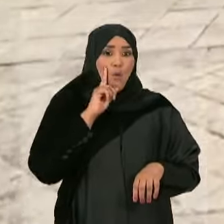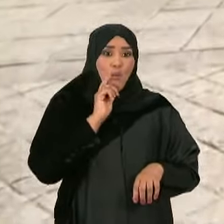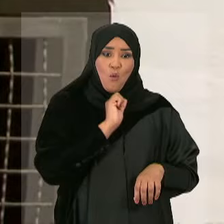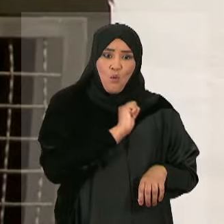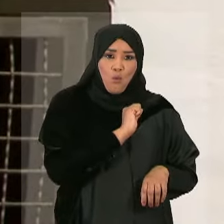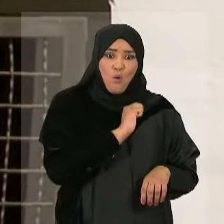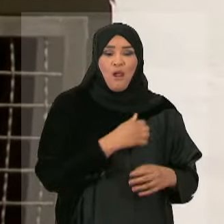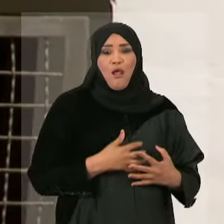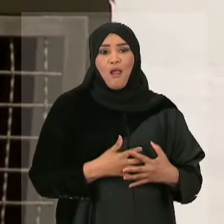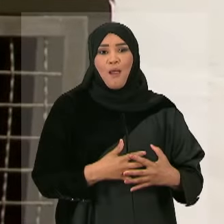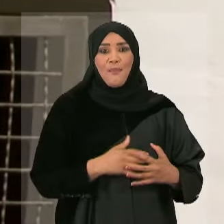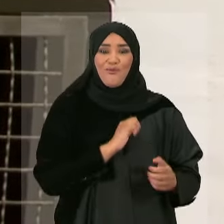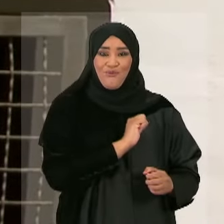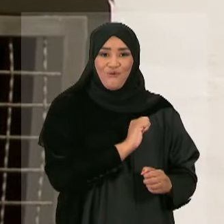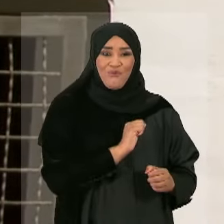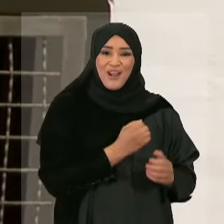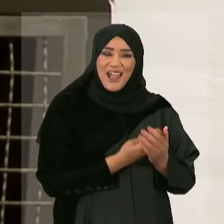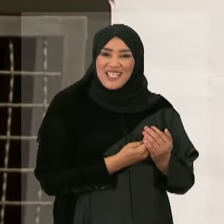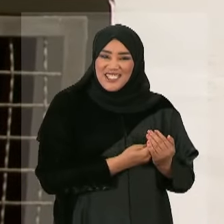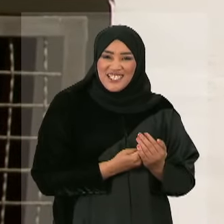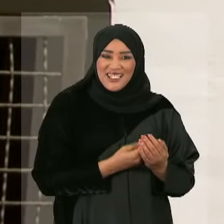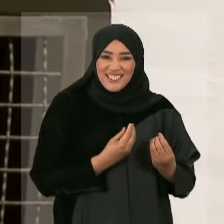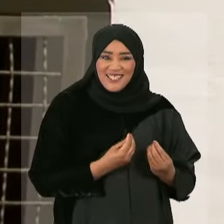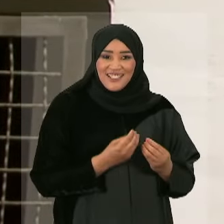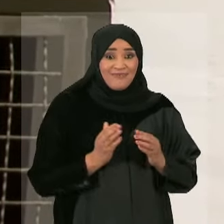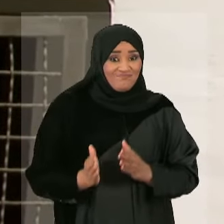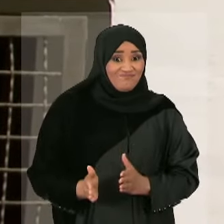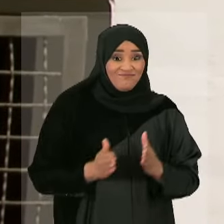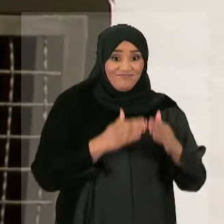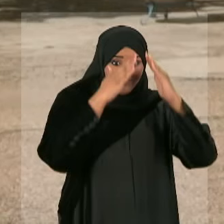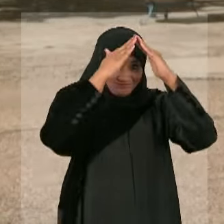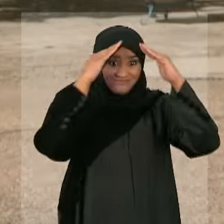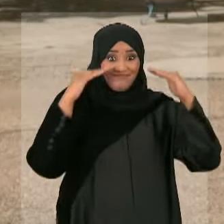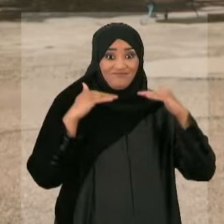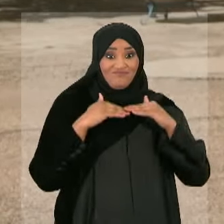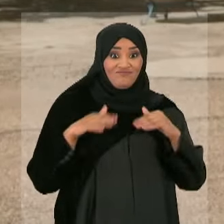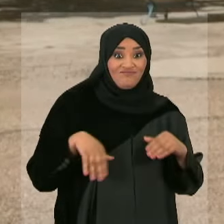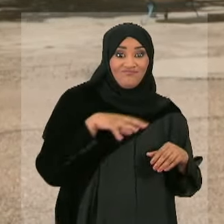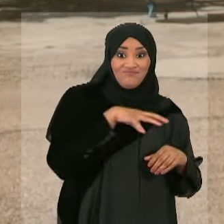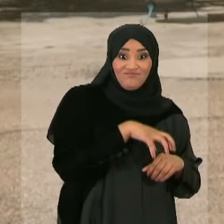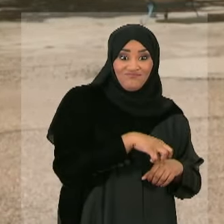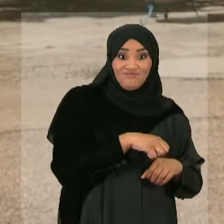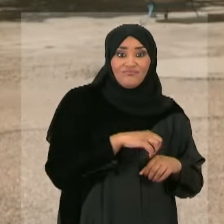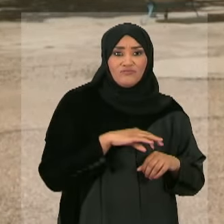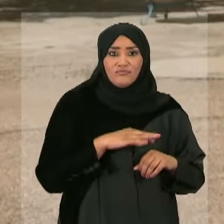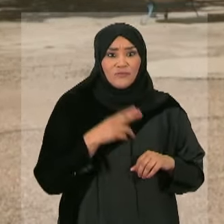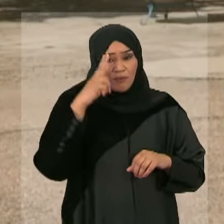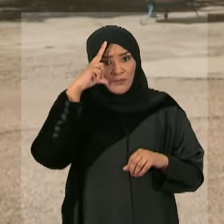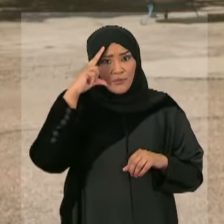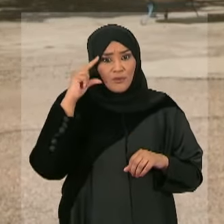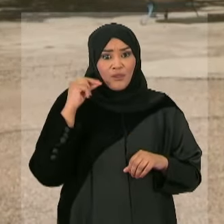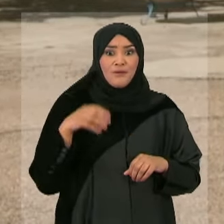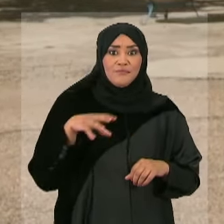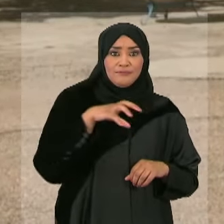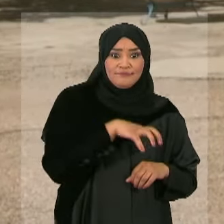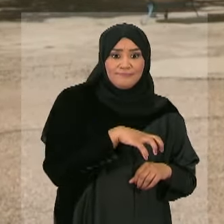للناصري. أجوا على الناصري، سكنوا في دير المطران. ليش سكنوا عند المطران؟ حتى هو ما كانش مطران، ما كانش فيه بالناصر مطران، كان إيش